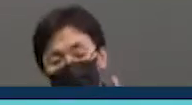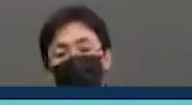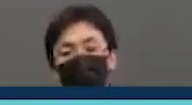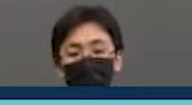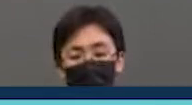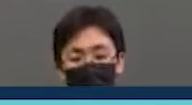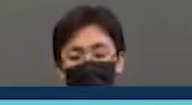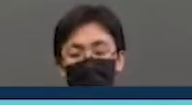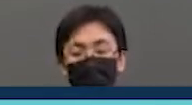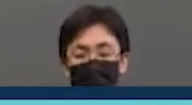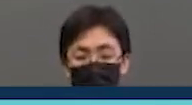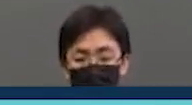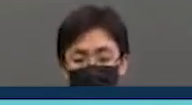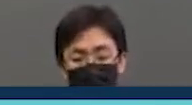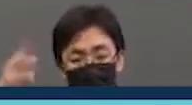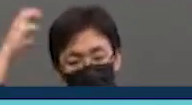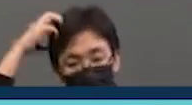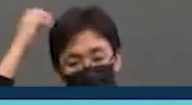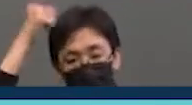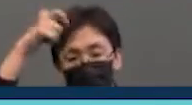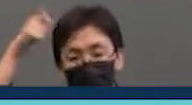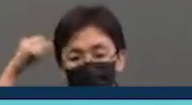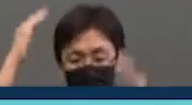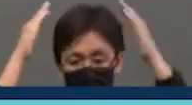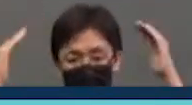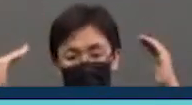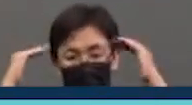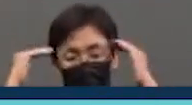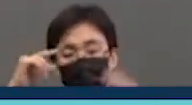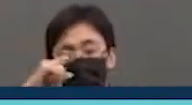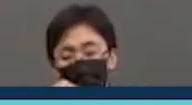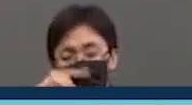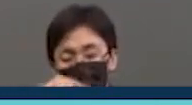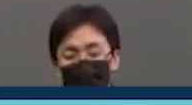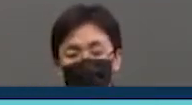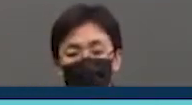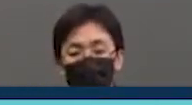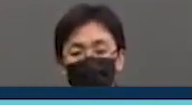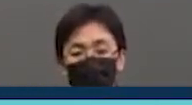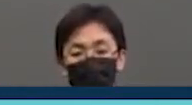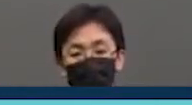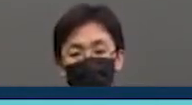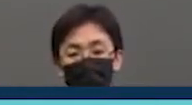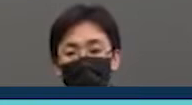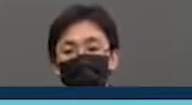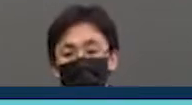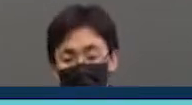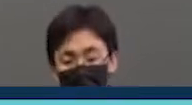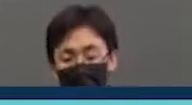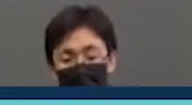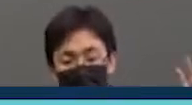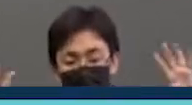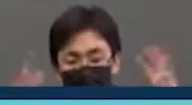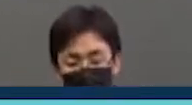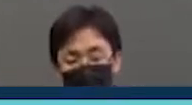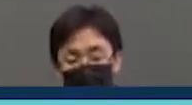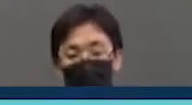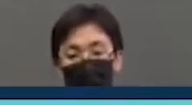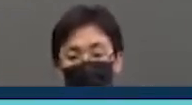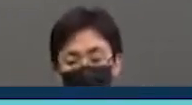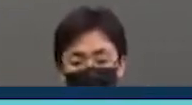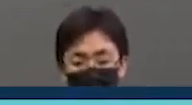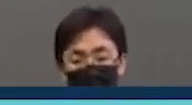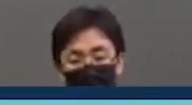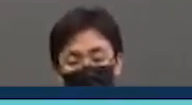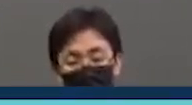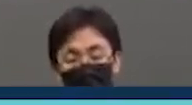านเนี่ยนะครับทุกปีที่ประชุมของสหประชาชาติเนี่ยเขาจะให้คัดเยาวชนนะครับตัวแทนของแต่ละ